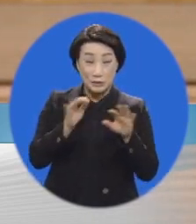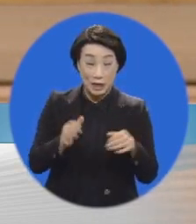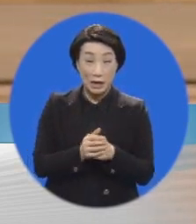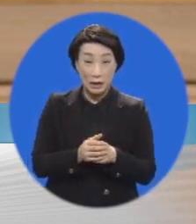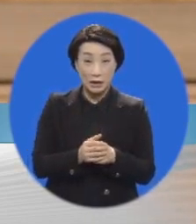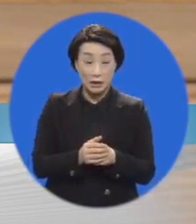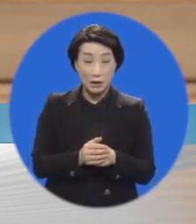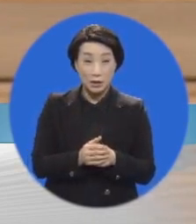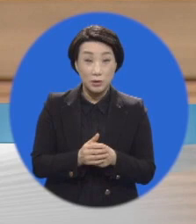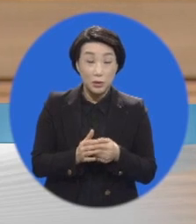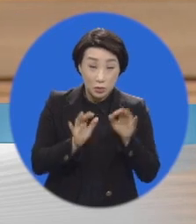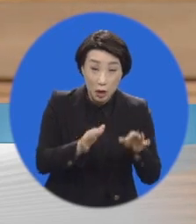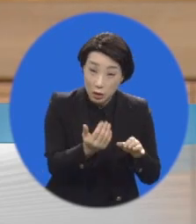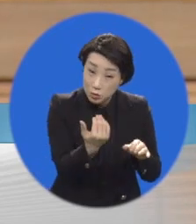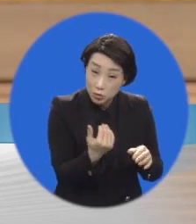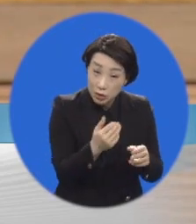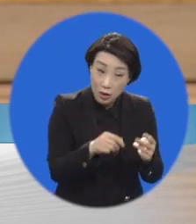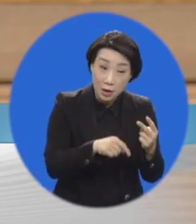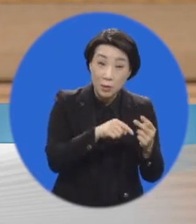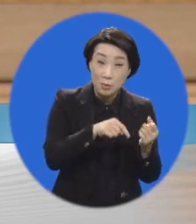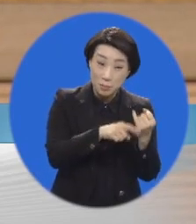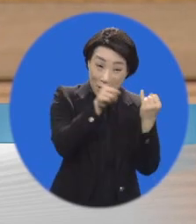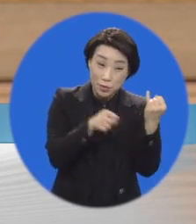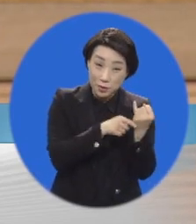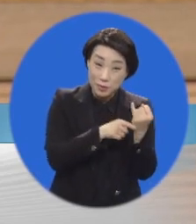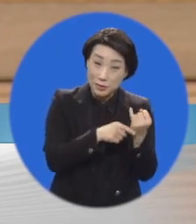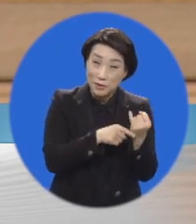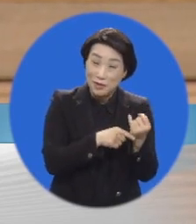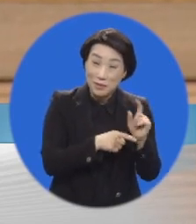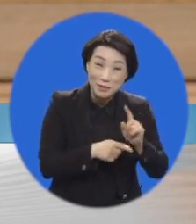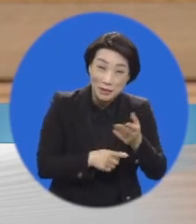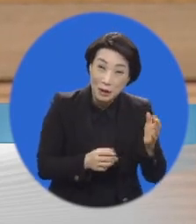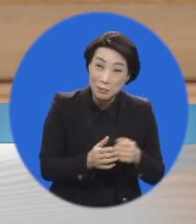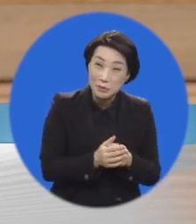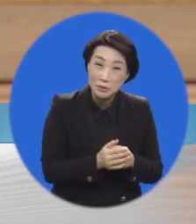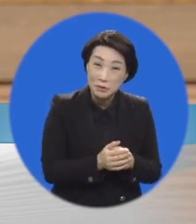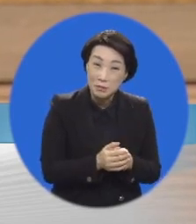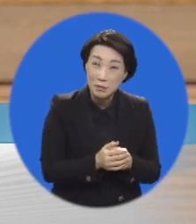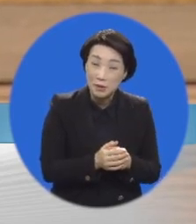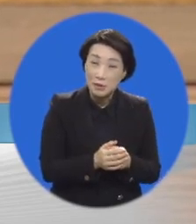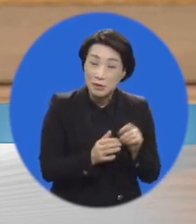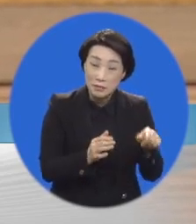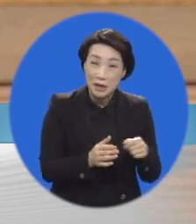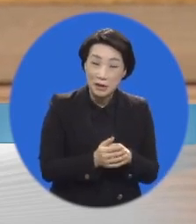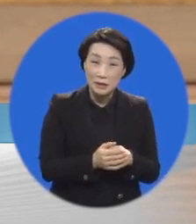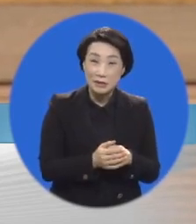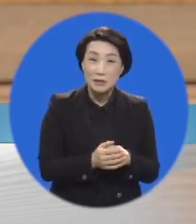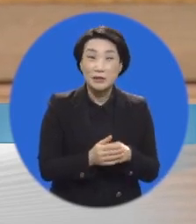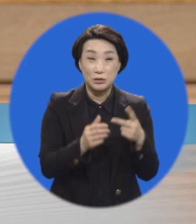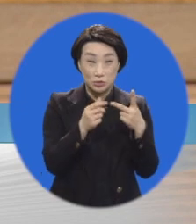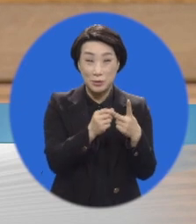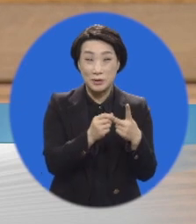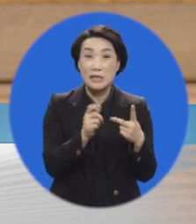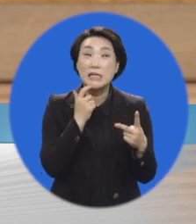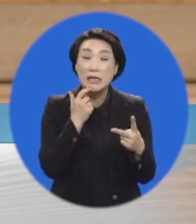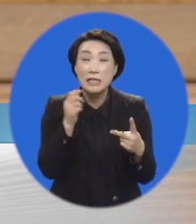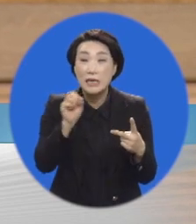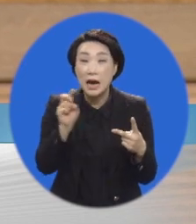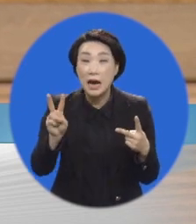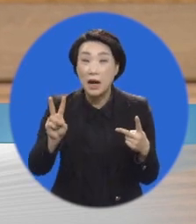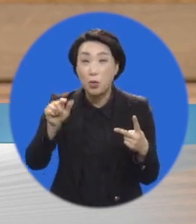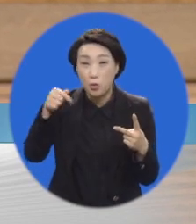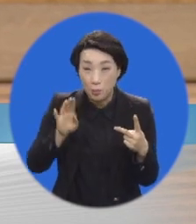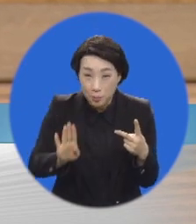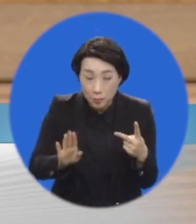뱃속에서 이제 물하게서 어린 것이 근데 이 야곱은 지가